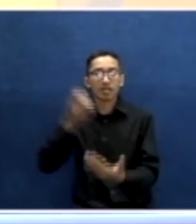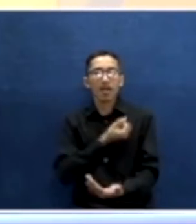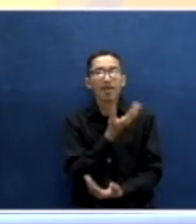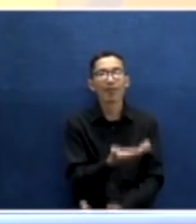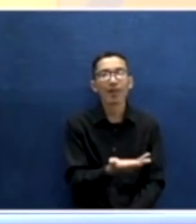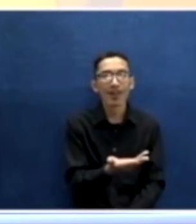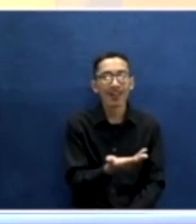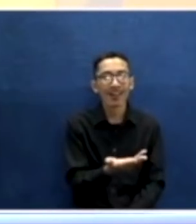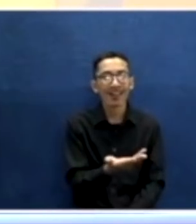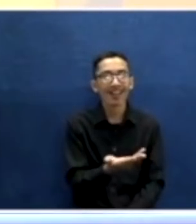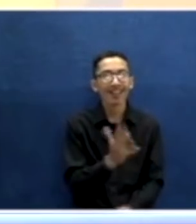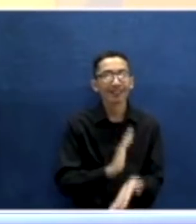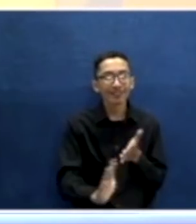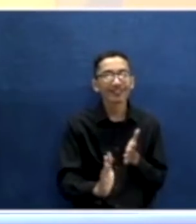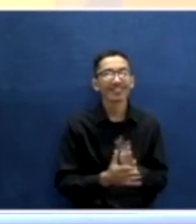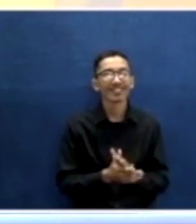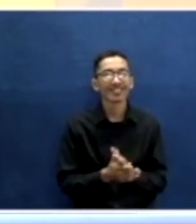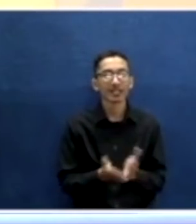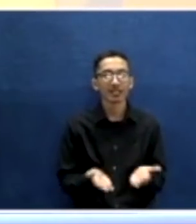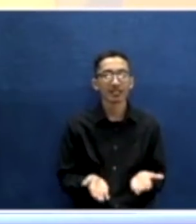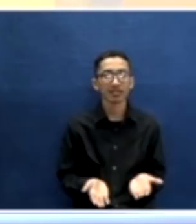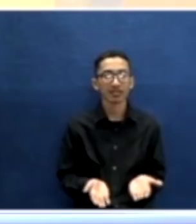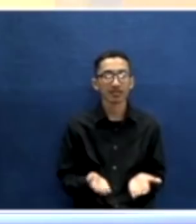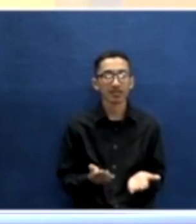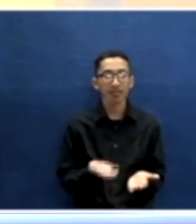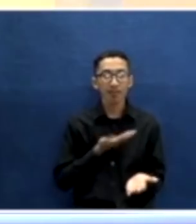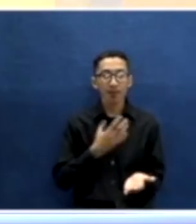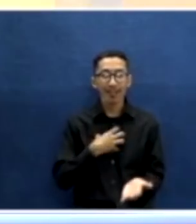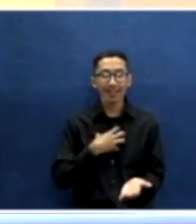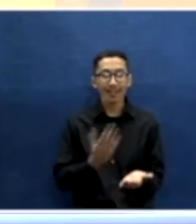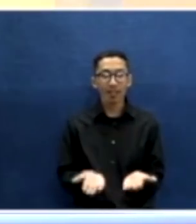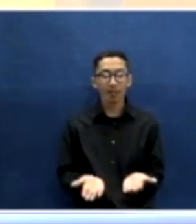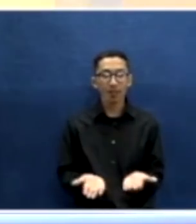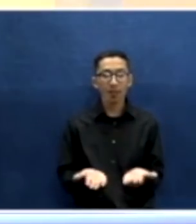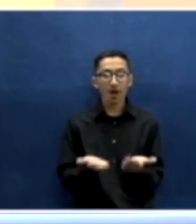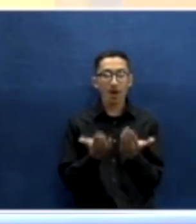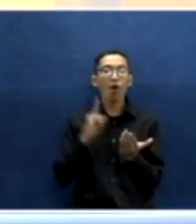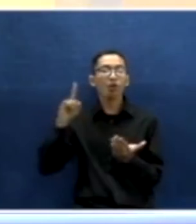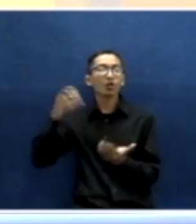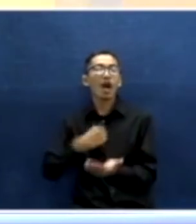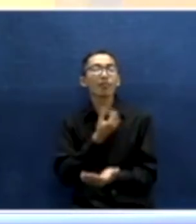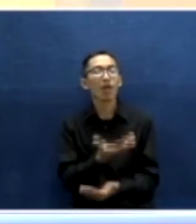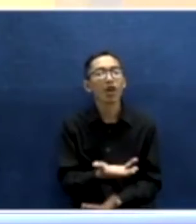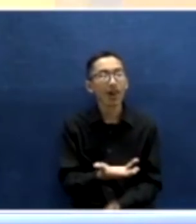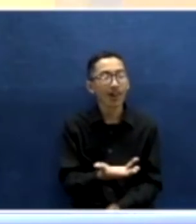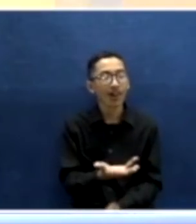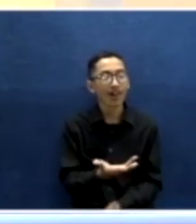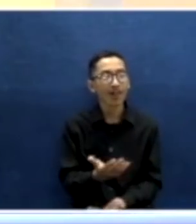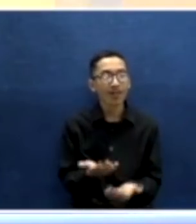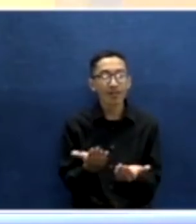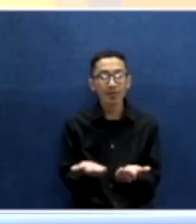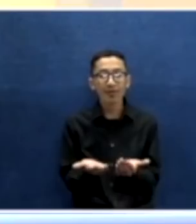tangan Sebelum turun Tangannya sudah dikabulkan sama Allah di rumahnya ramai didatangi para